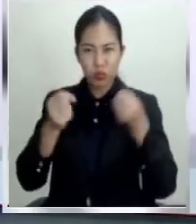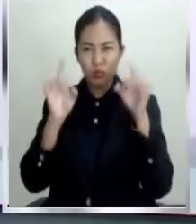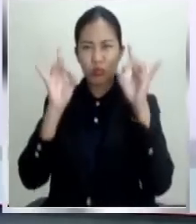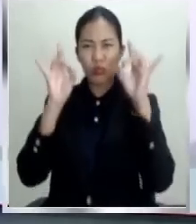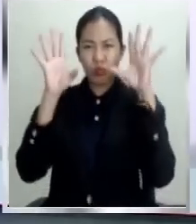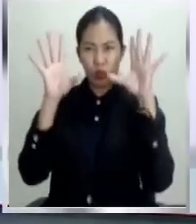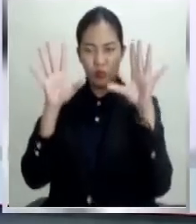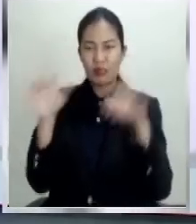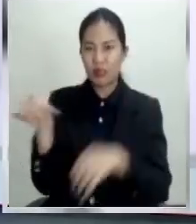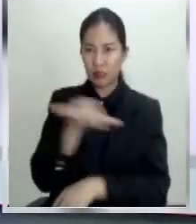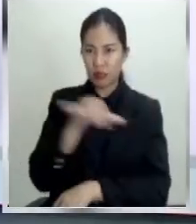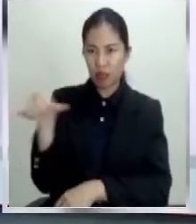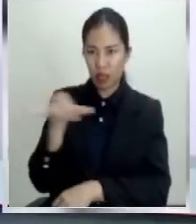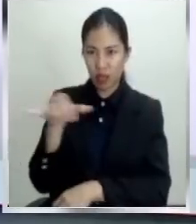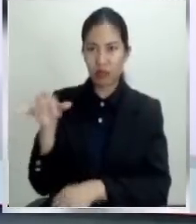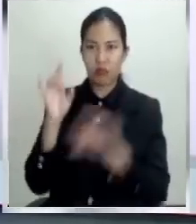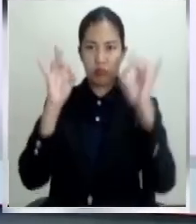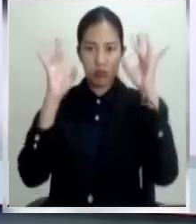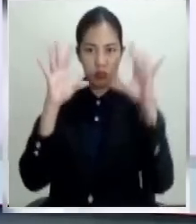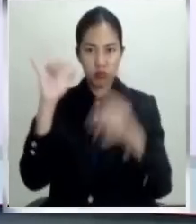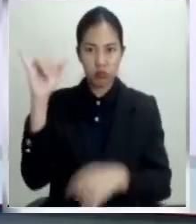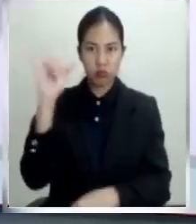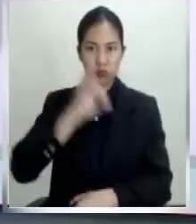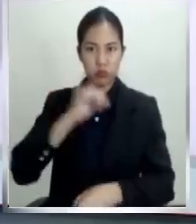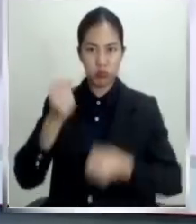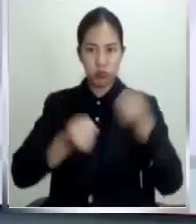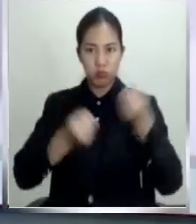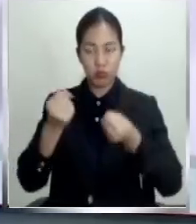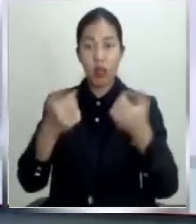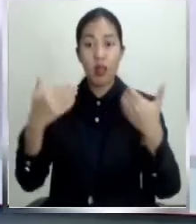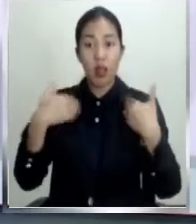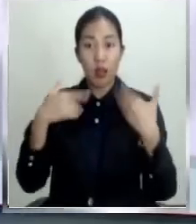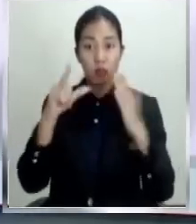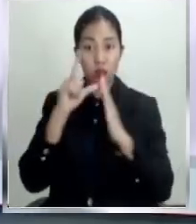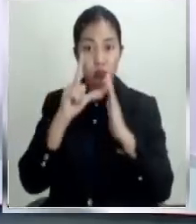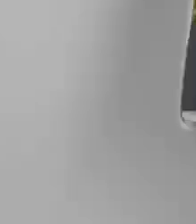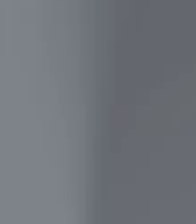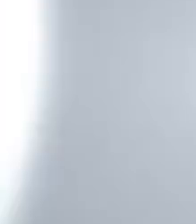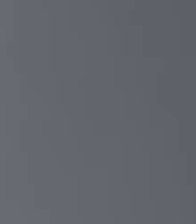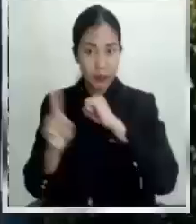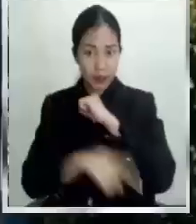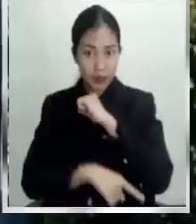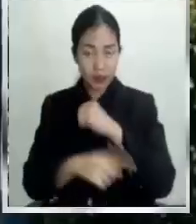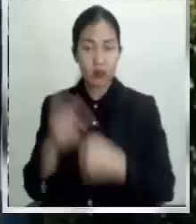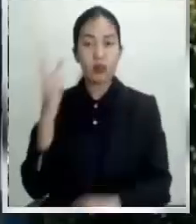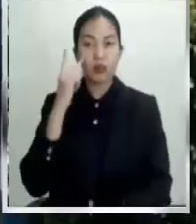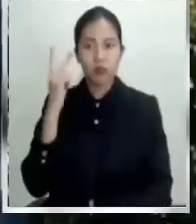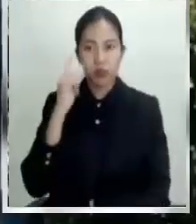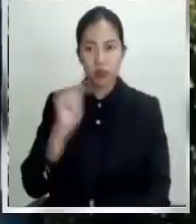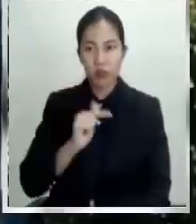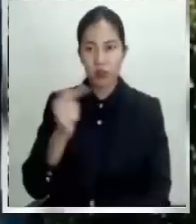pag-aaral, may mga batas na balaban diyan. Nakatutok si Joseph Moro.